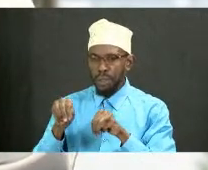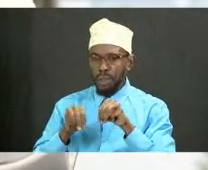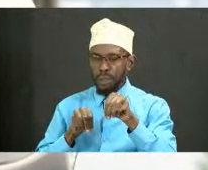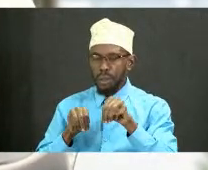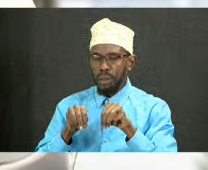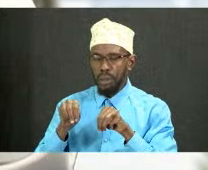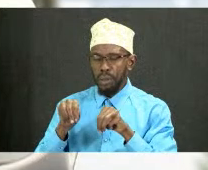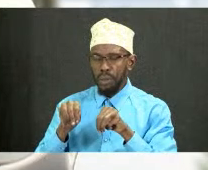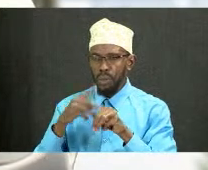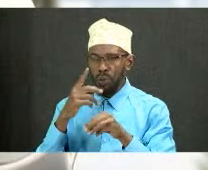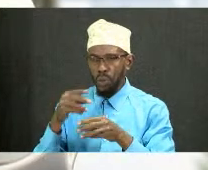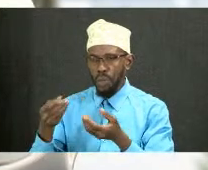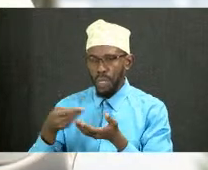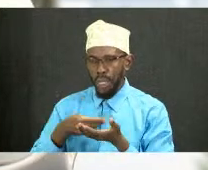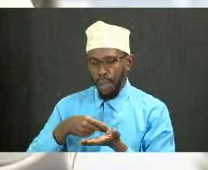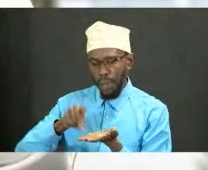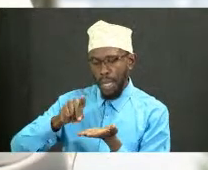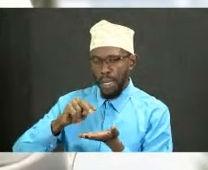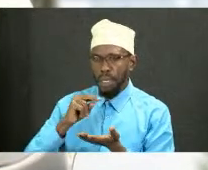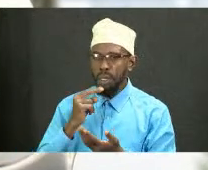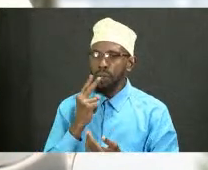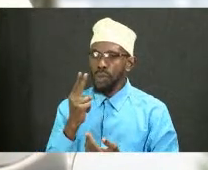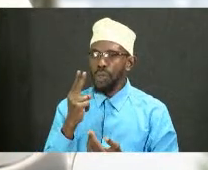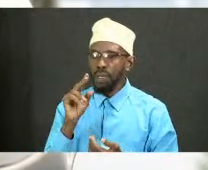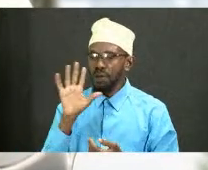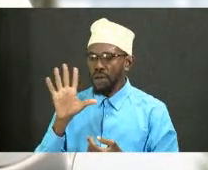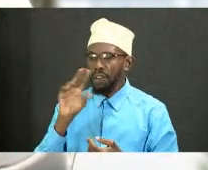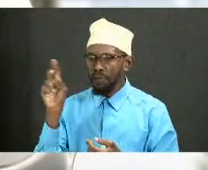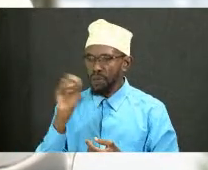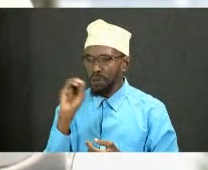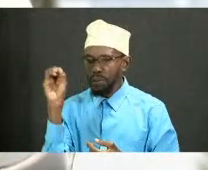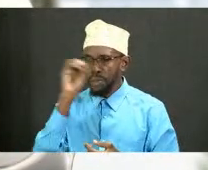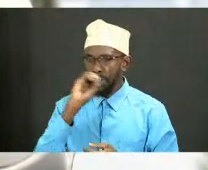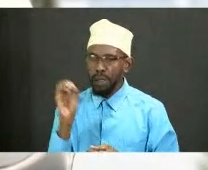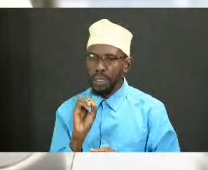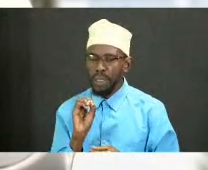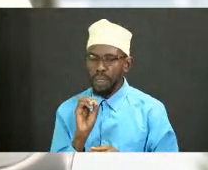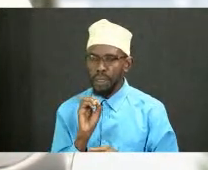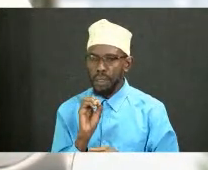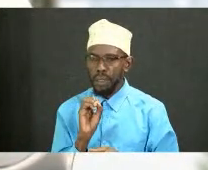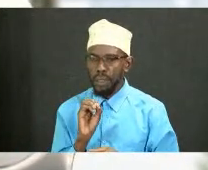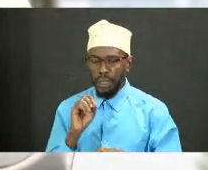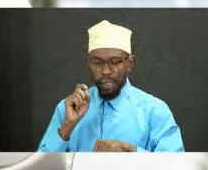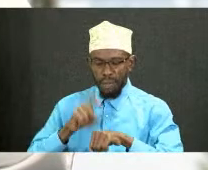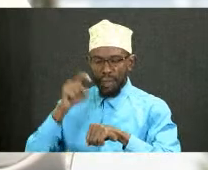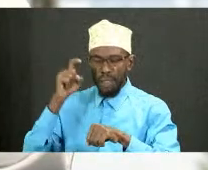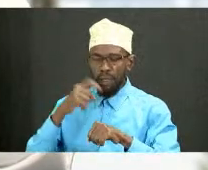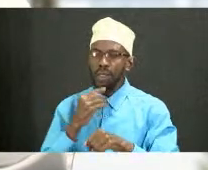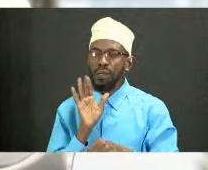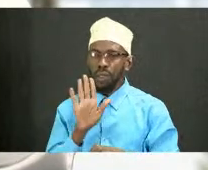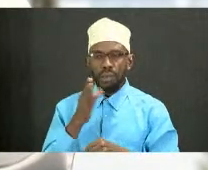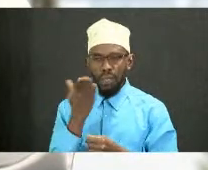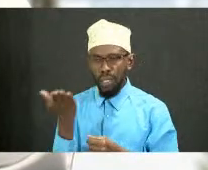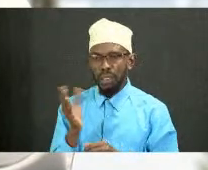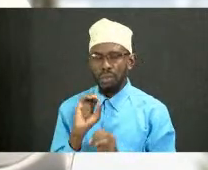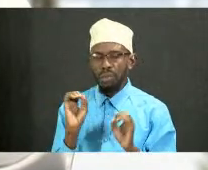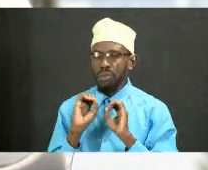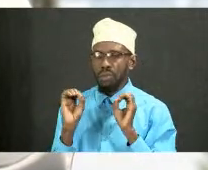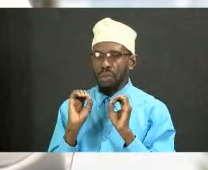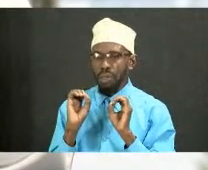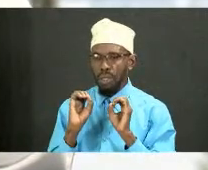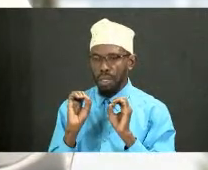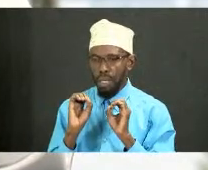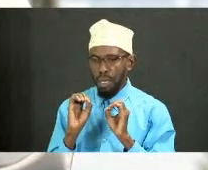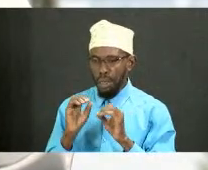idara wanachukua mshahara asilimia 25 peke yake. Kisha athari haijakomea pale peke yake,